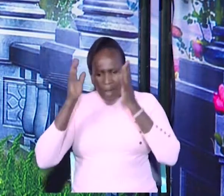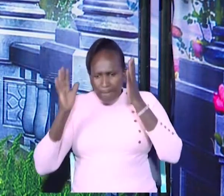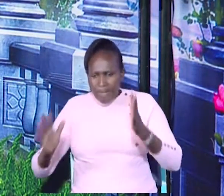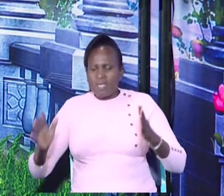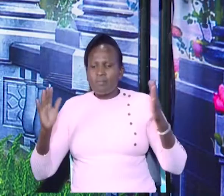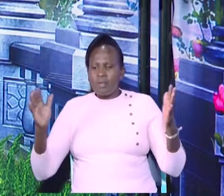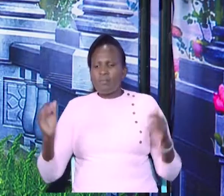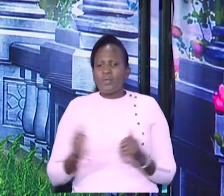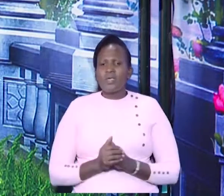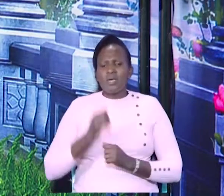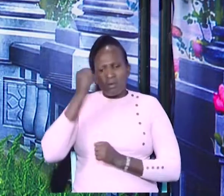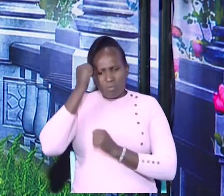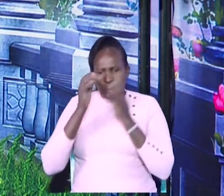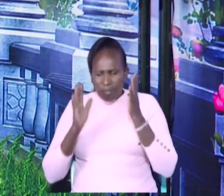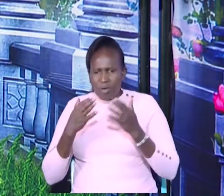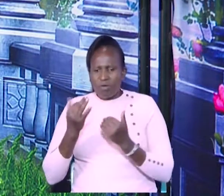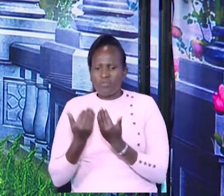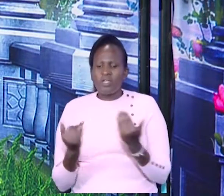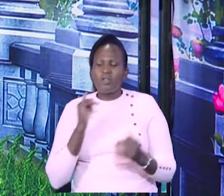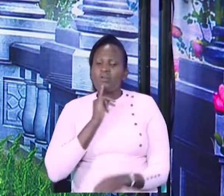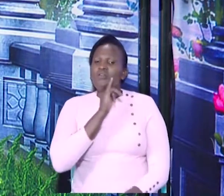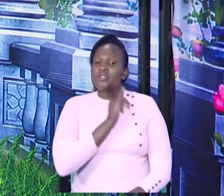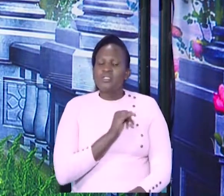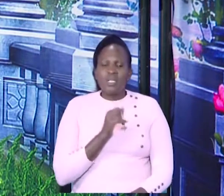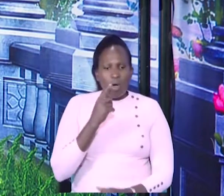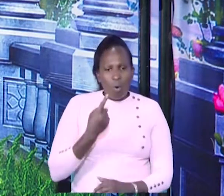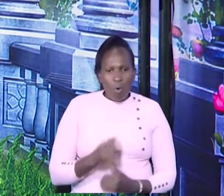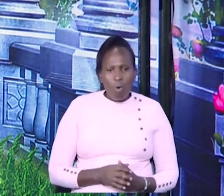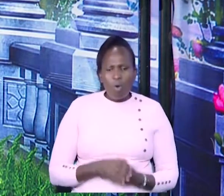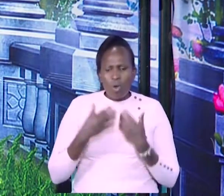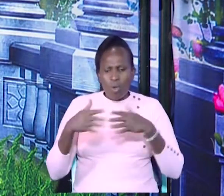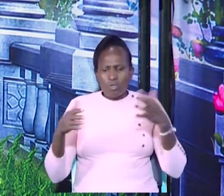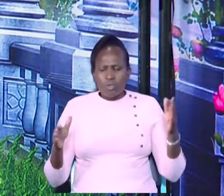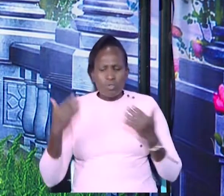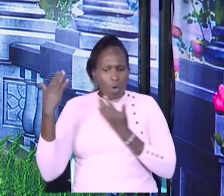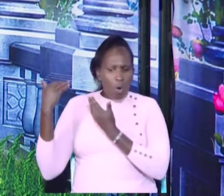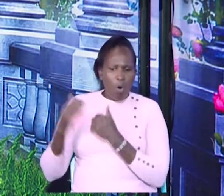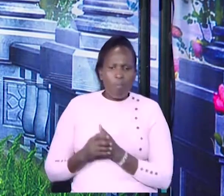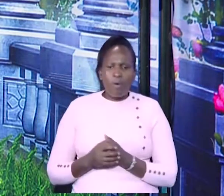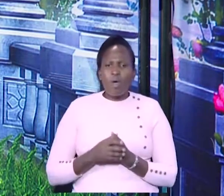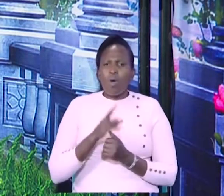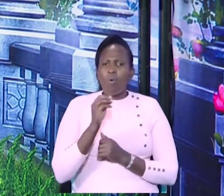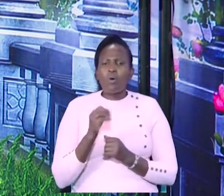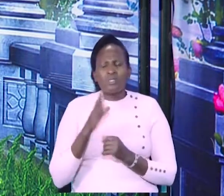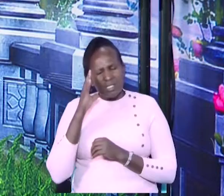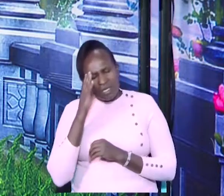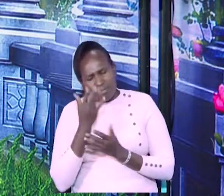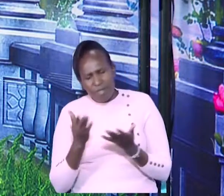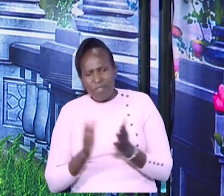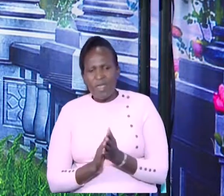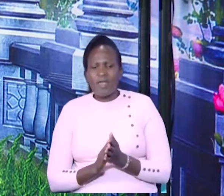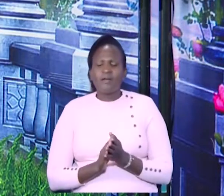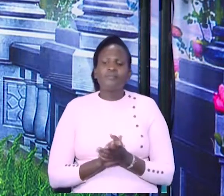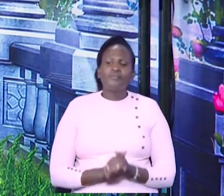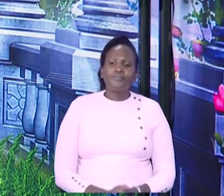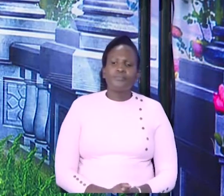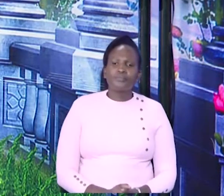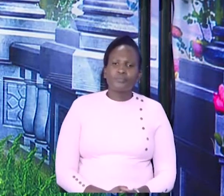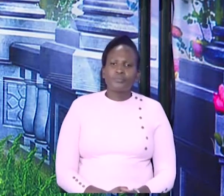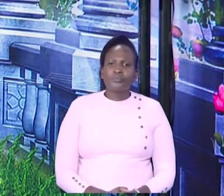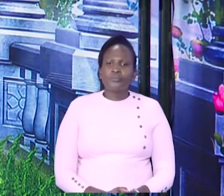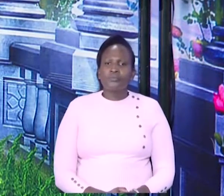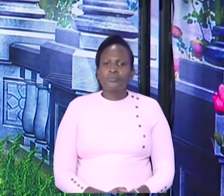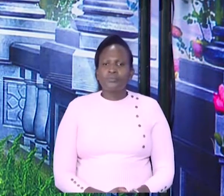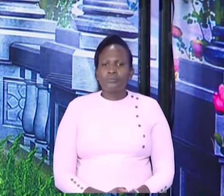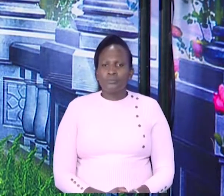sana. Jeshi ya wana wa Israeli. Ambao walikuwa wamepoteza matumaini. Ilikuwa imelala mahali. Ezekiel obeyed the Lord. The